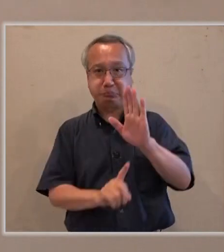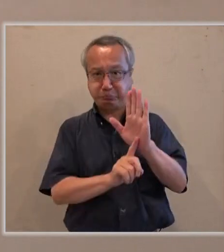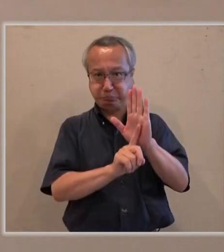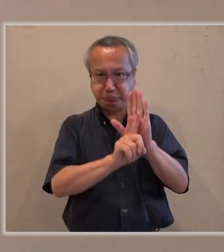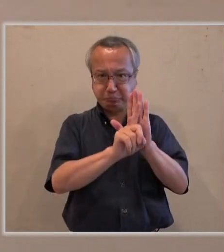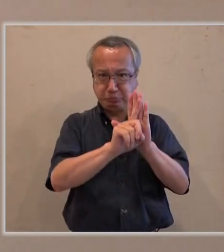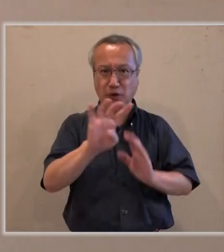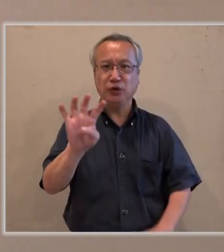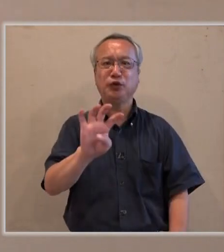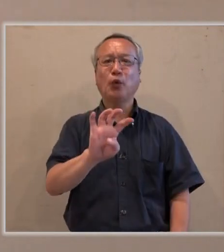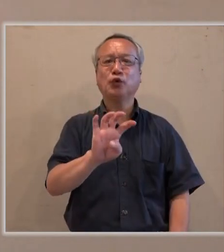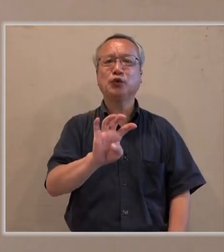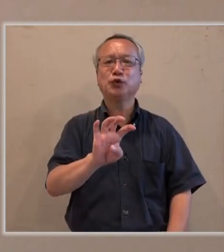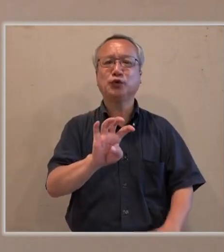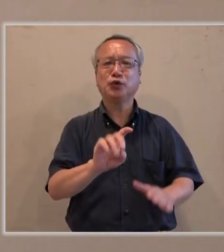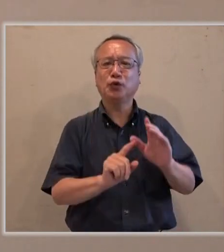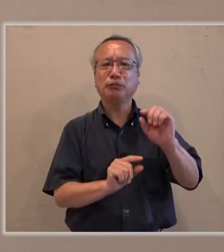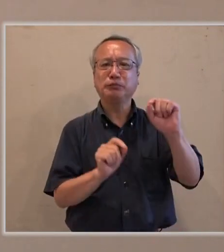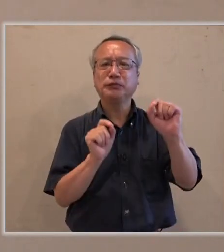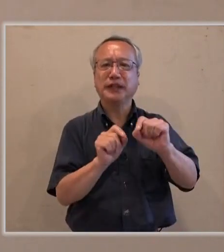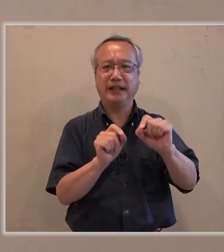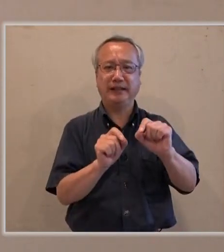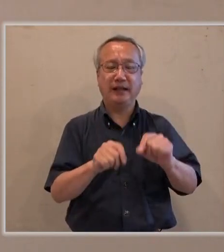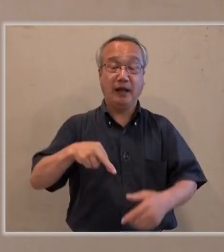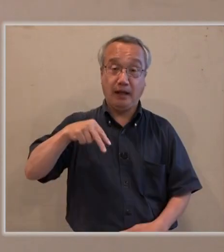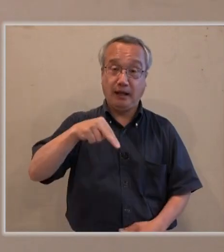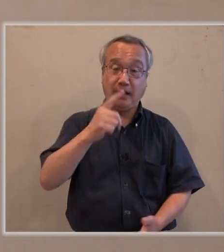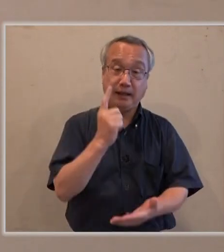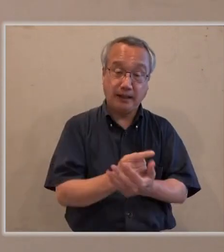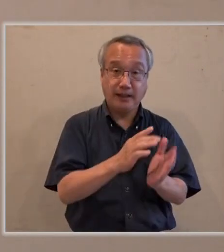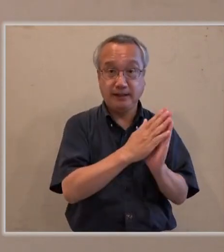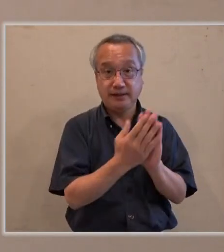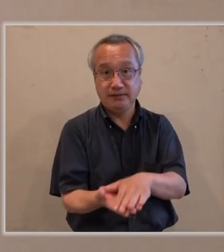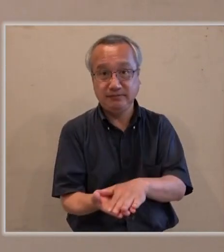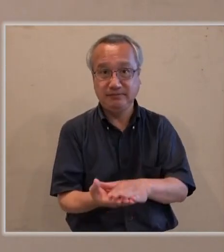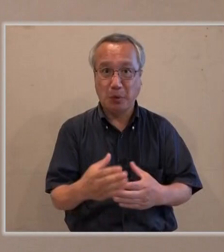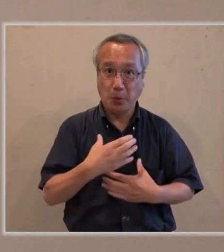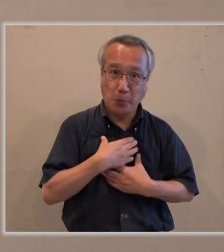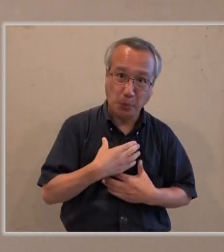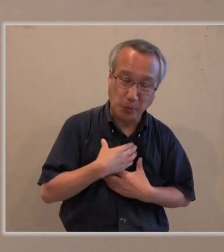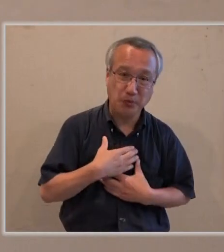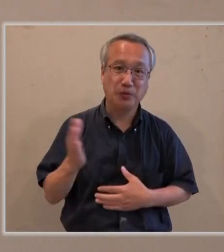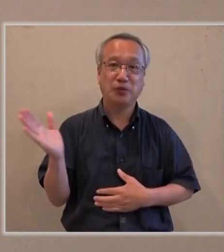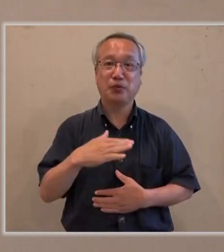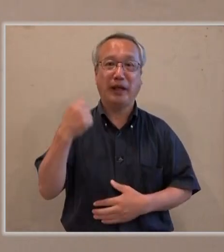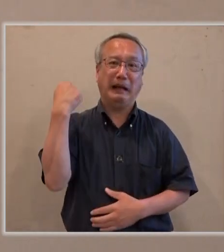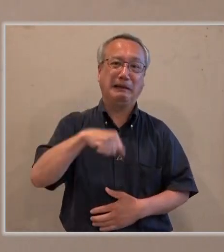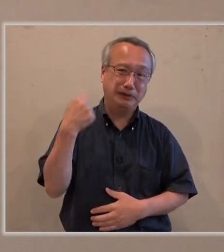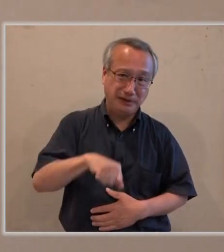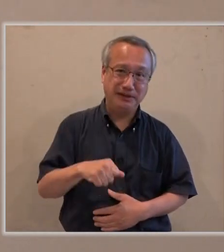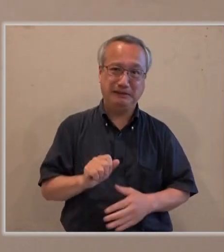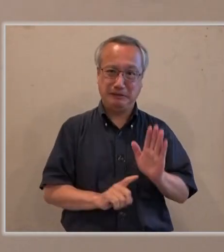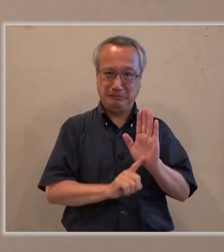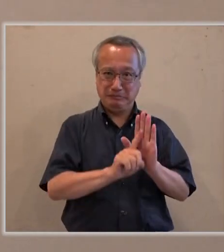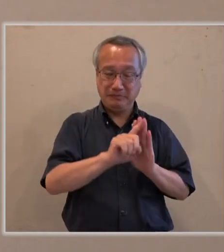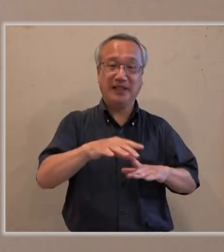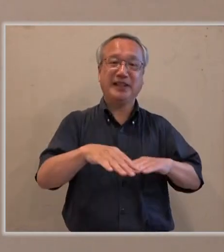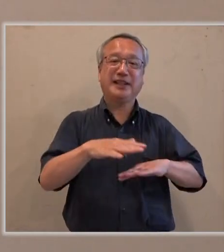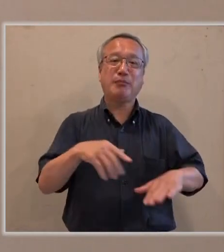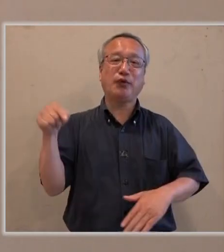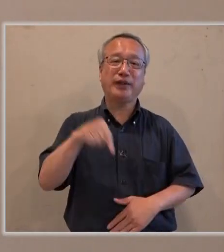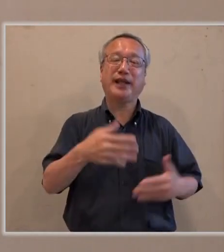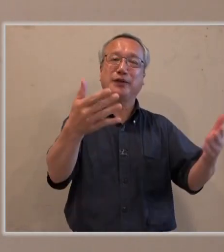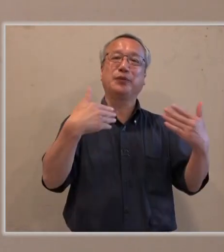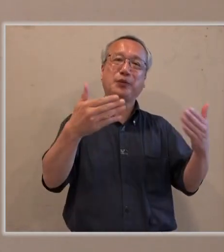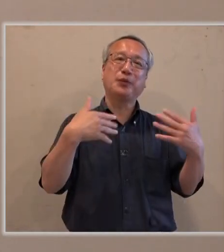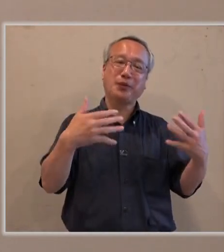に狭まるぐらいの暑さで、もう歩いてるだけで死んじゃうんじゃないかってぐらいの暑さで今やってますので、ちょっと札幌に来て涼みながら、あ